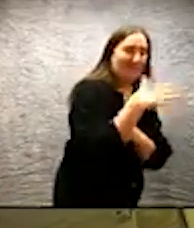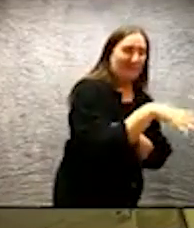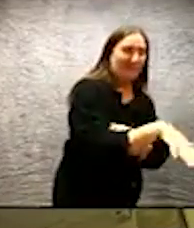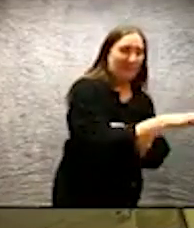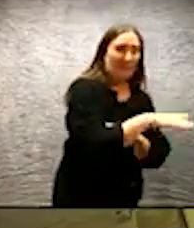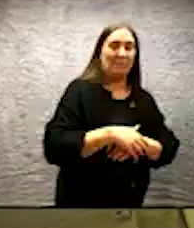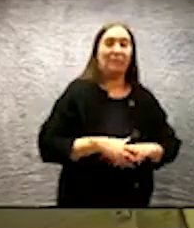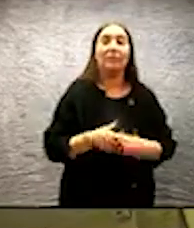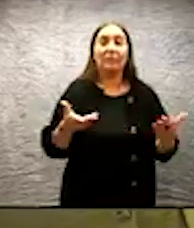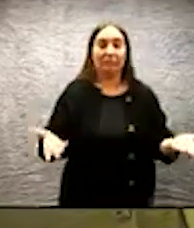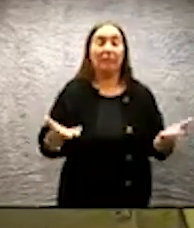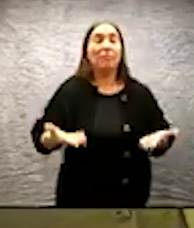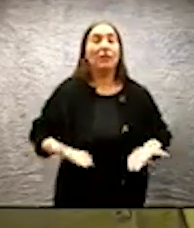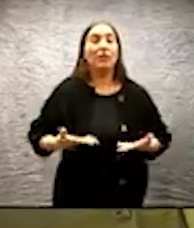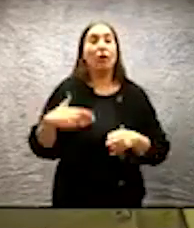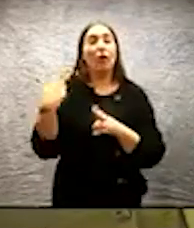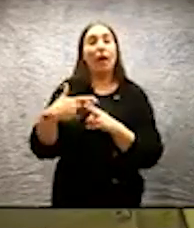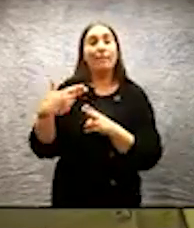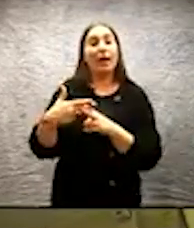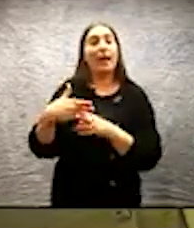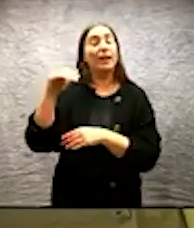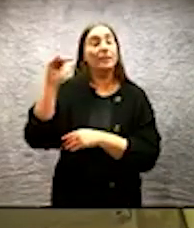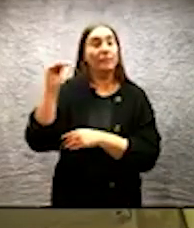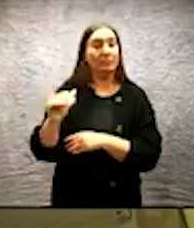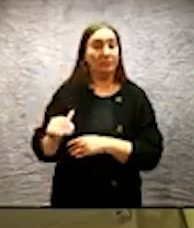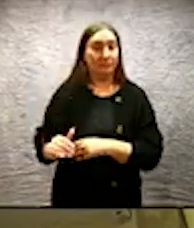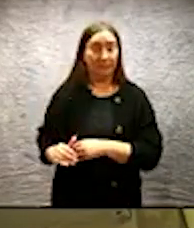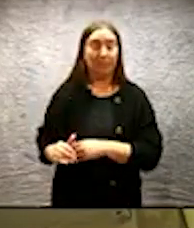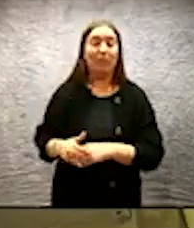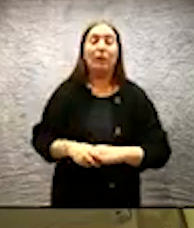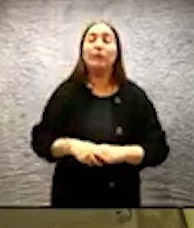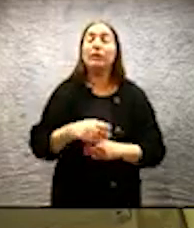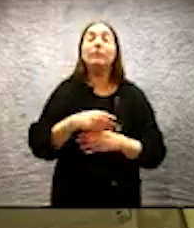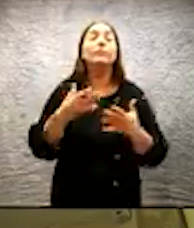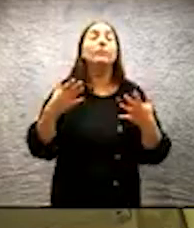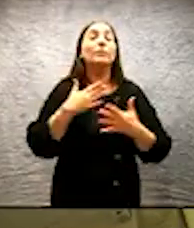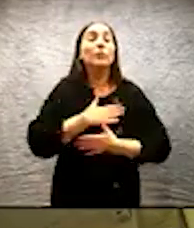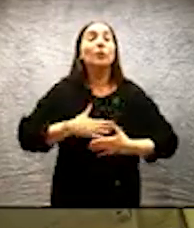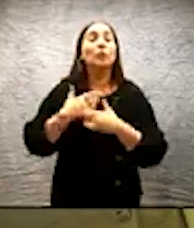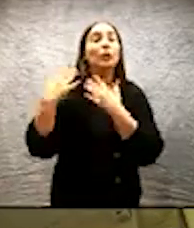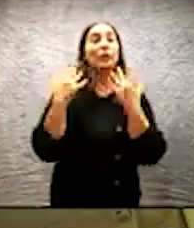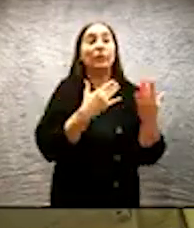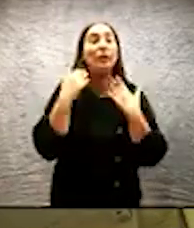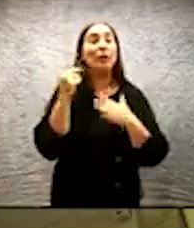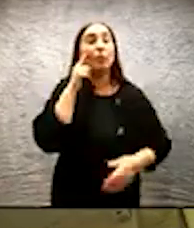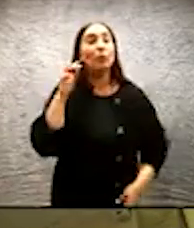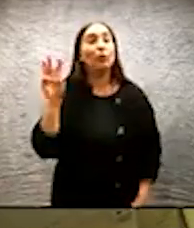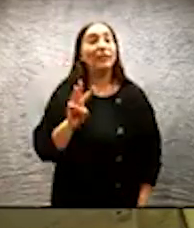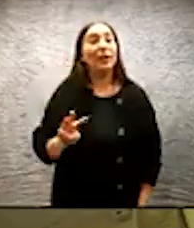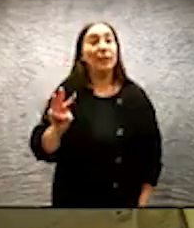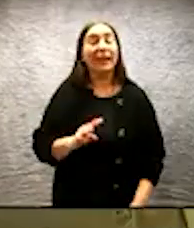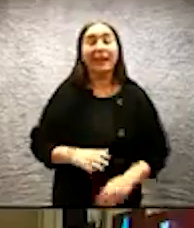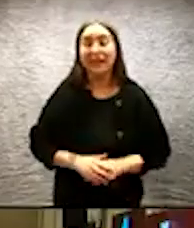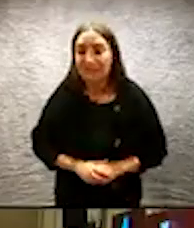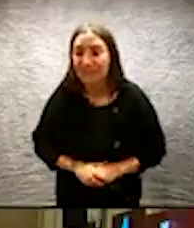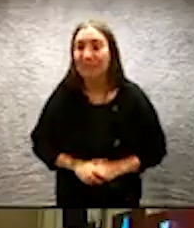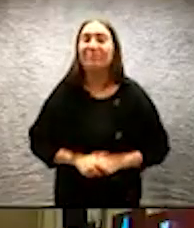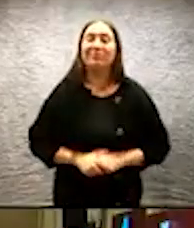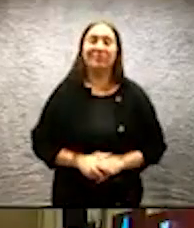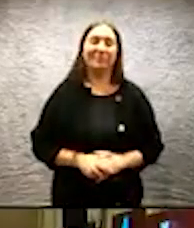pour procéder à l'appel, souhaitons tous et toutes un joyeux anniversaire à Monsieur Viterbeck.